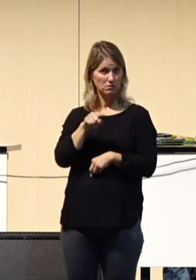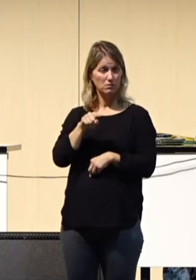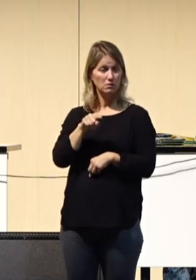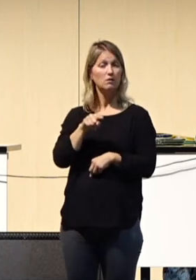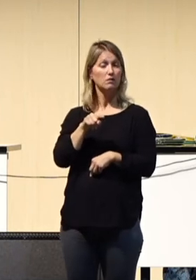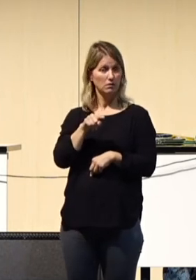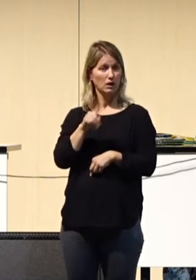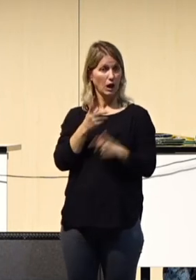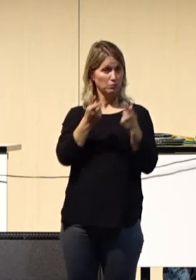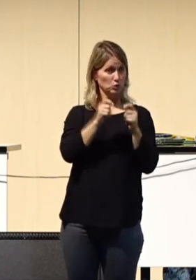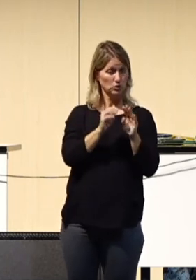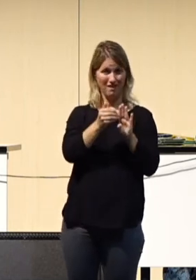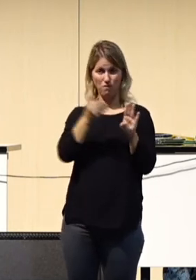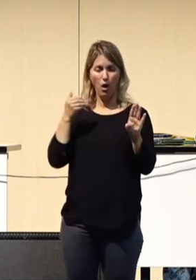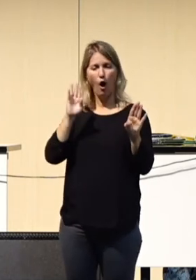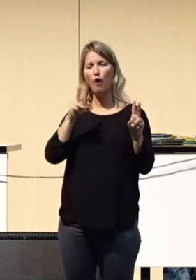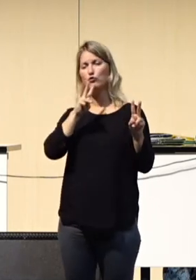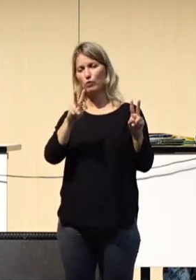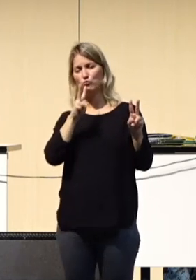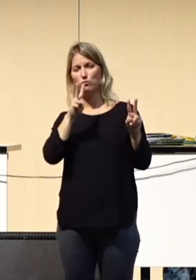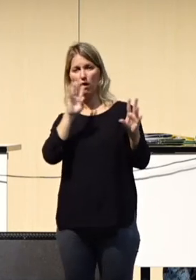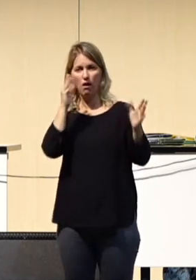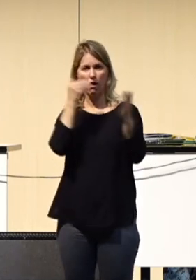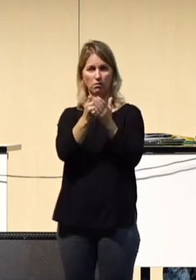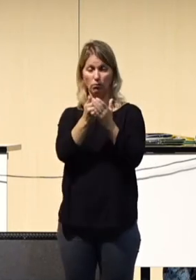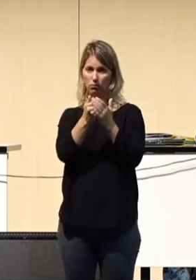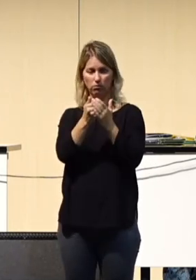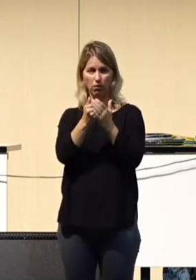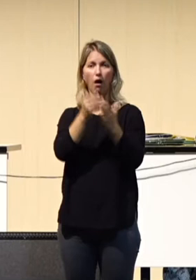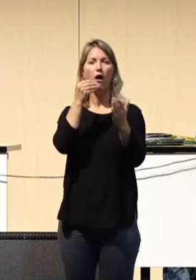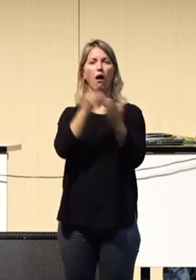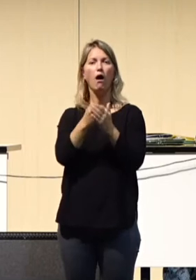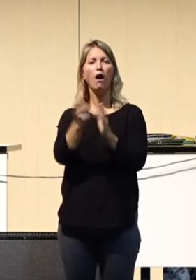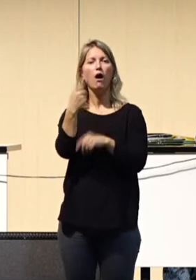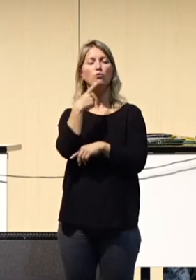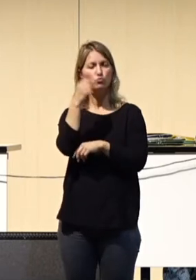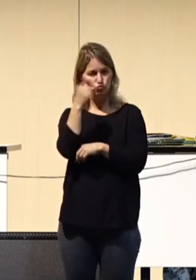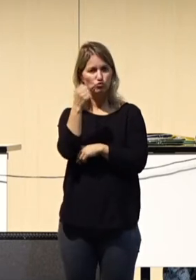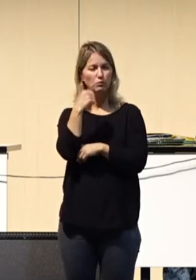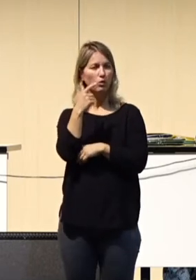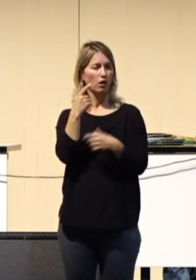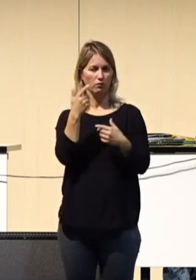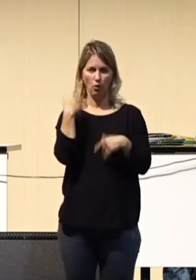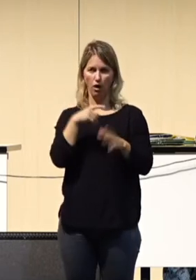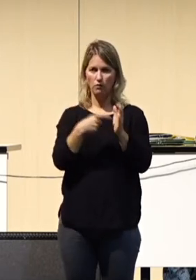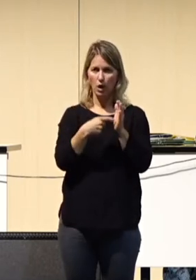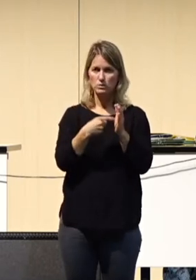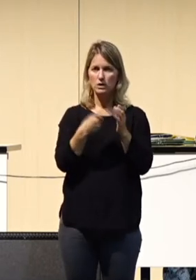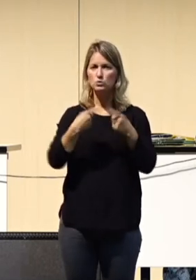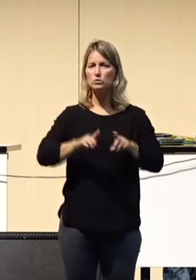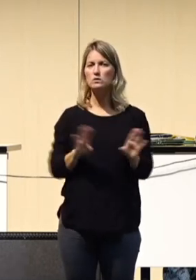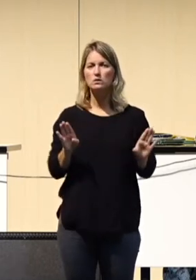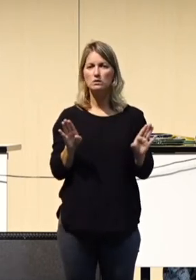vor der Beschlussfassung falsche Versprechungen gemacht und ist somit die Zustimmung unter falschen Voraussetzungen zustande gekommen? Oder haben sich